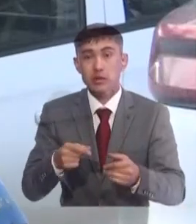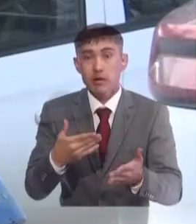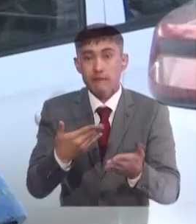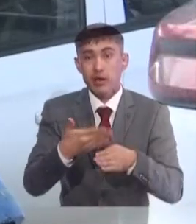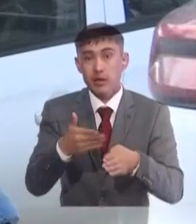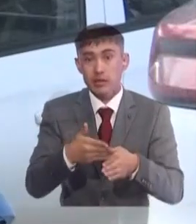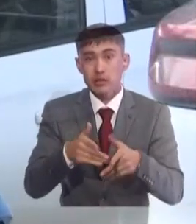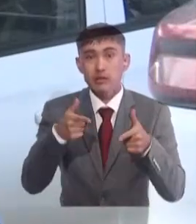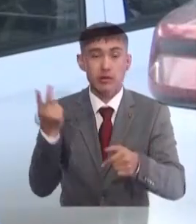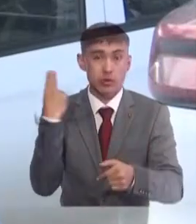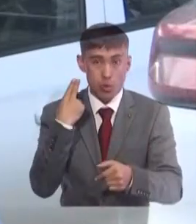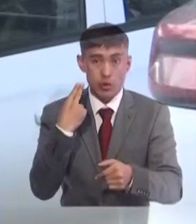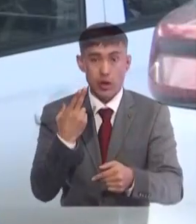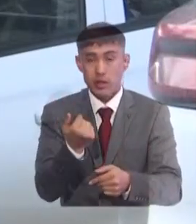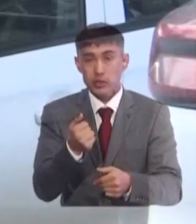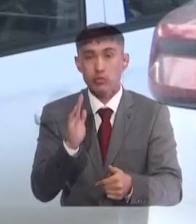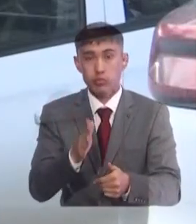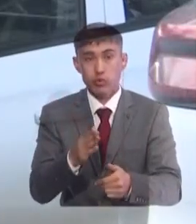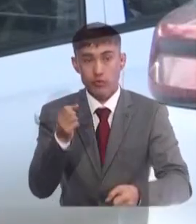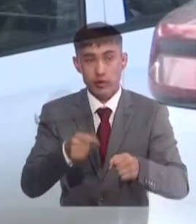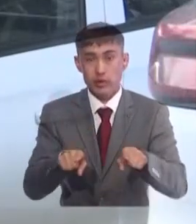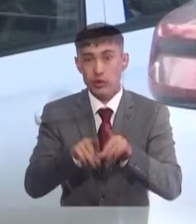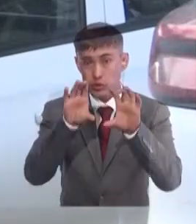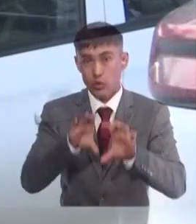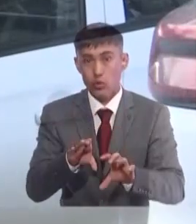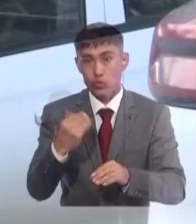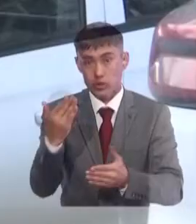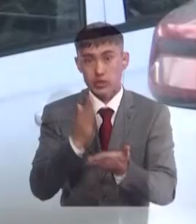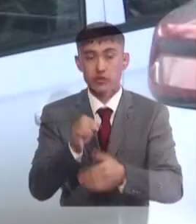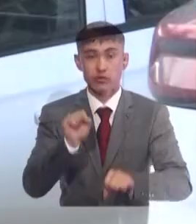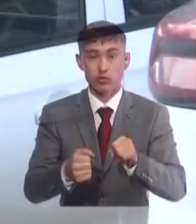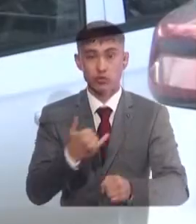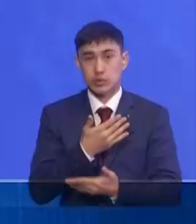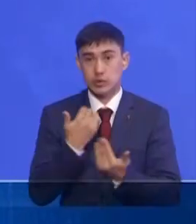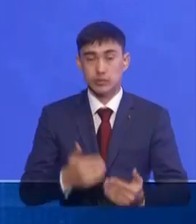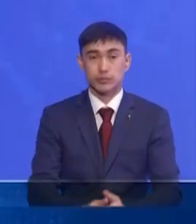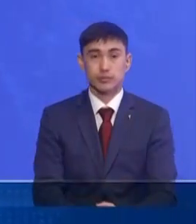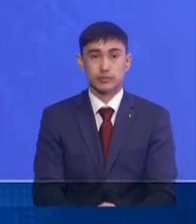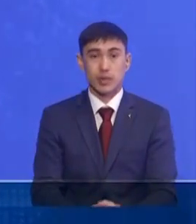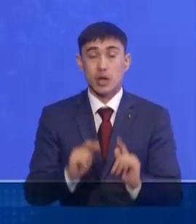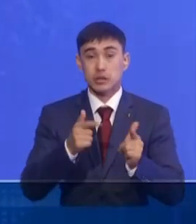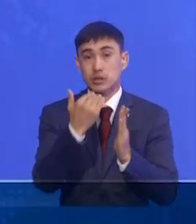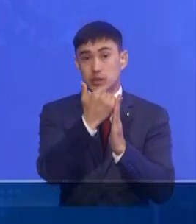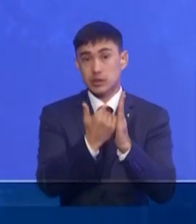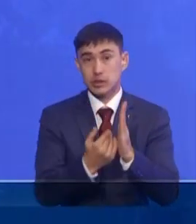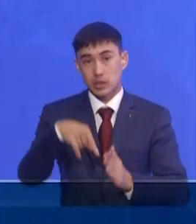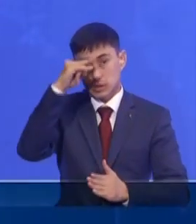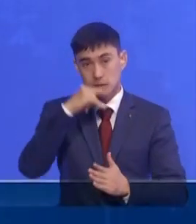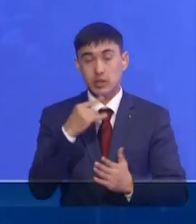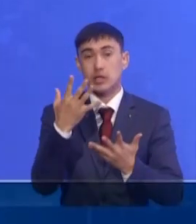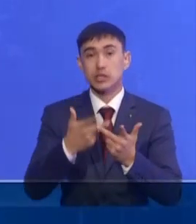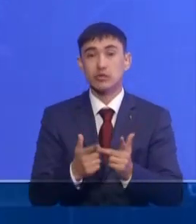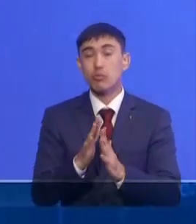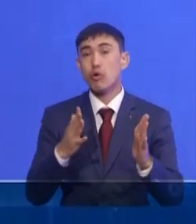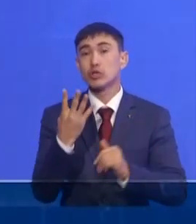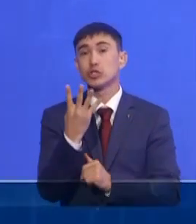кредит? Залезать в долги? Конечно, они будут вводить такой закон. У них же есть возможности. Согласно статистике, в Казахстане